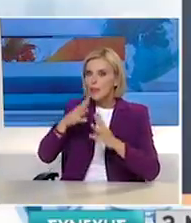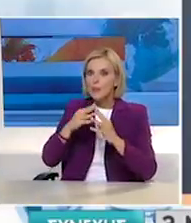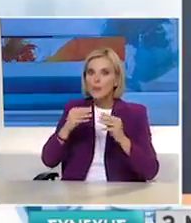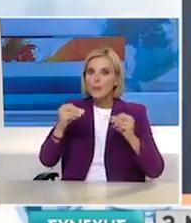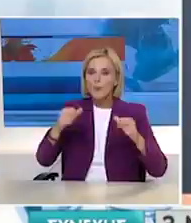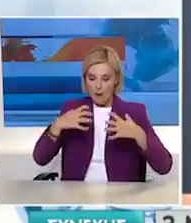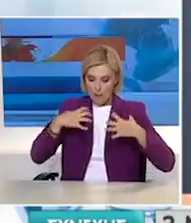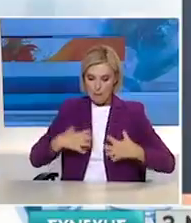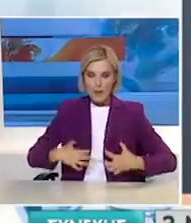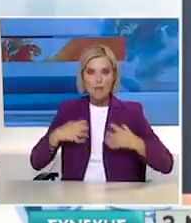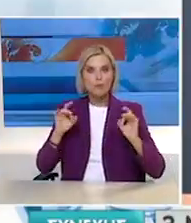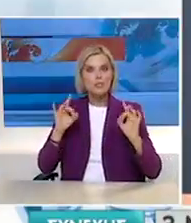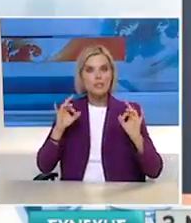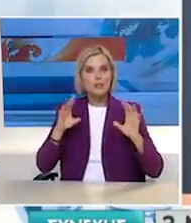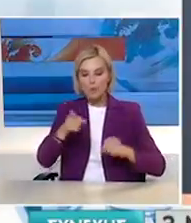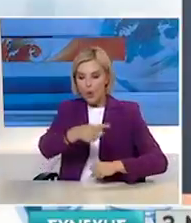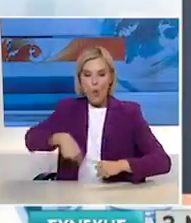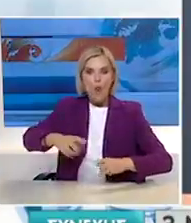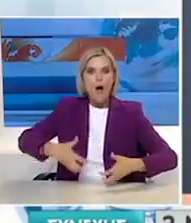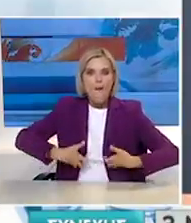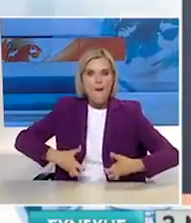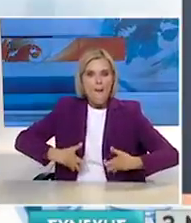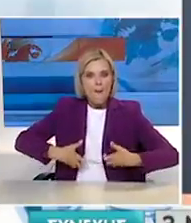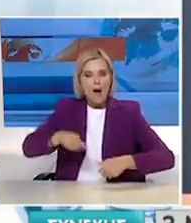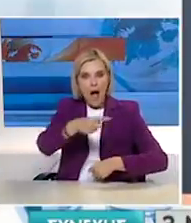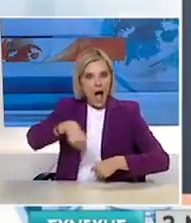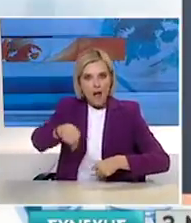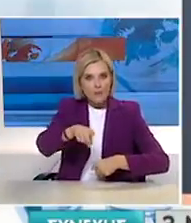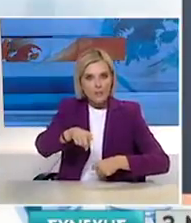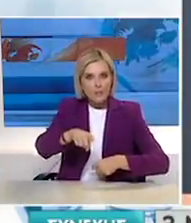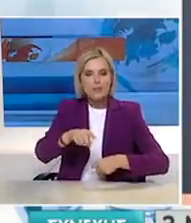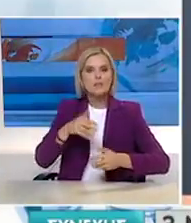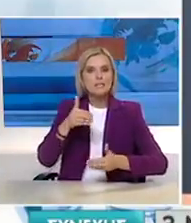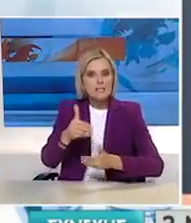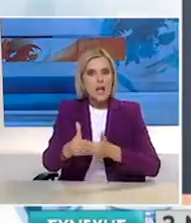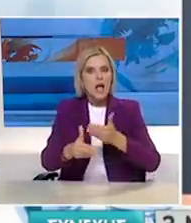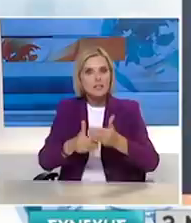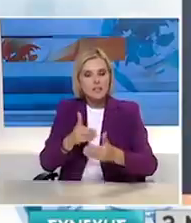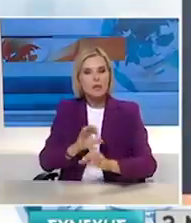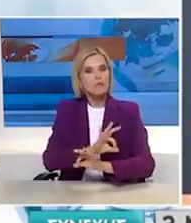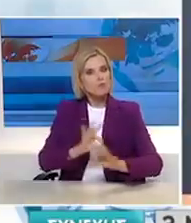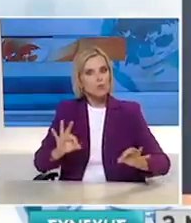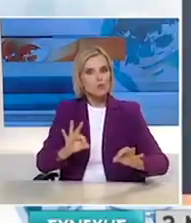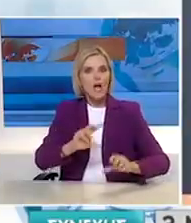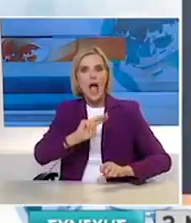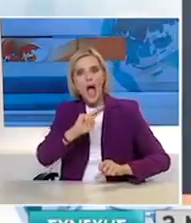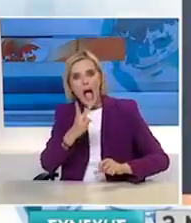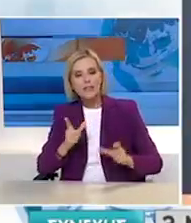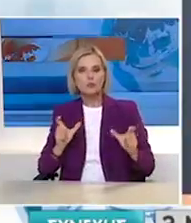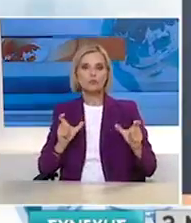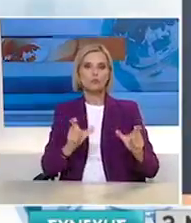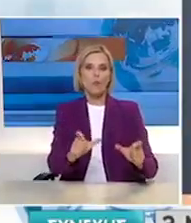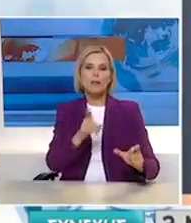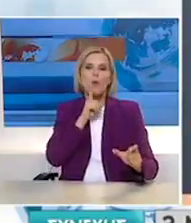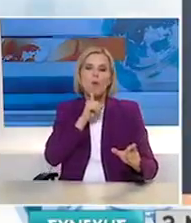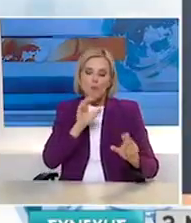πνεύμονες. Όλα τα ζώα γρήγορα εμφάνισαν μετά τη δεύτερη έκθεση στον ιό τα αντισώματα στο αίμα τους, όπως συμβαίνει όταν έχουμε περάσει μια